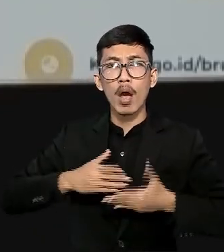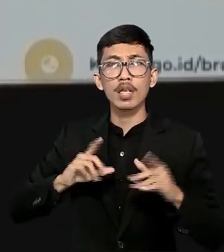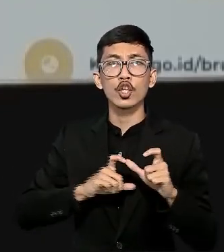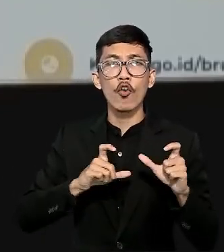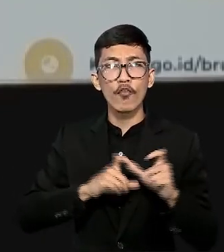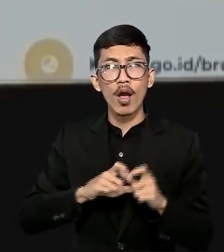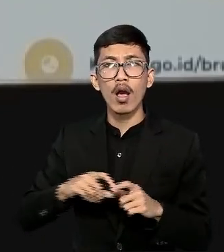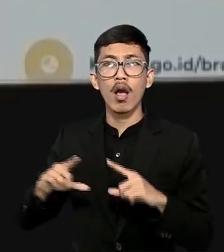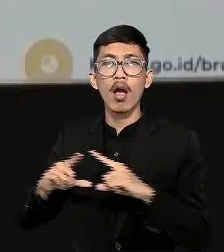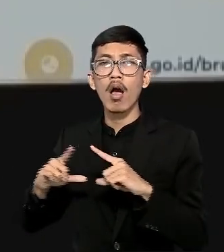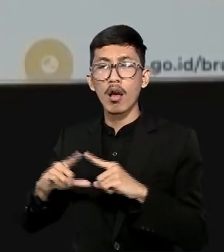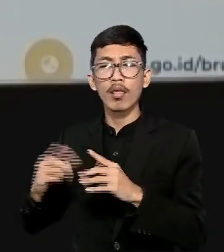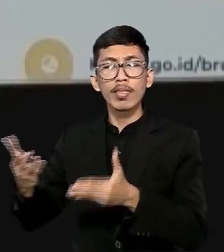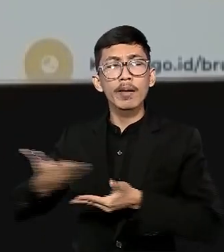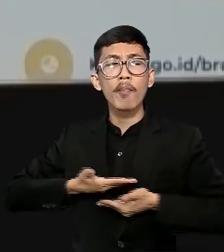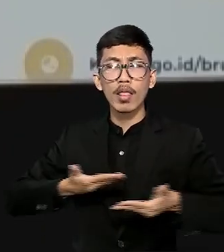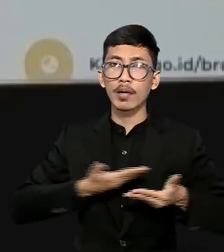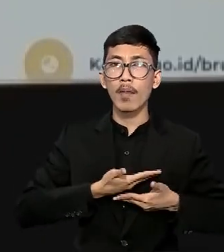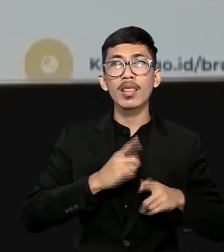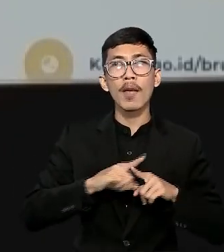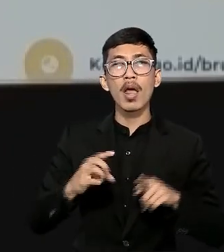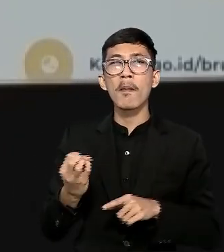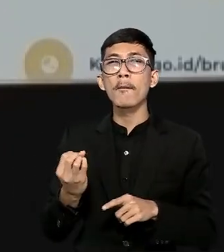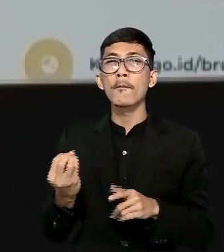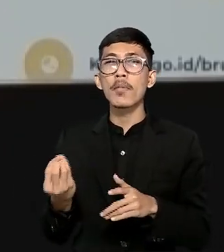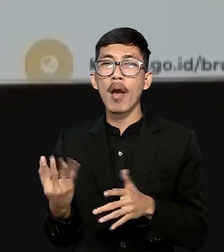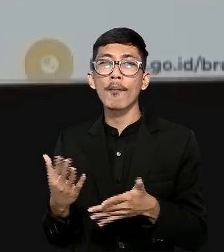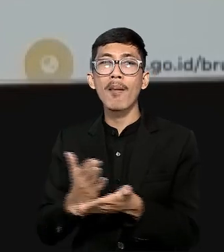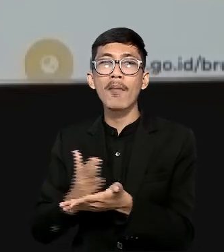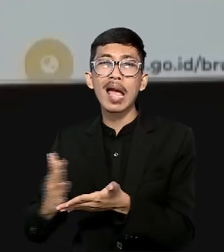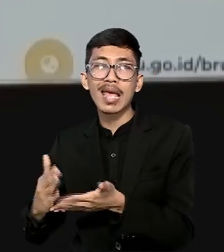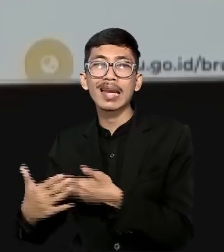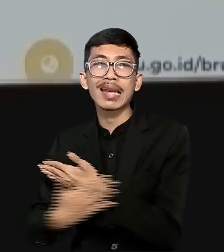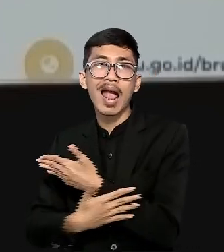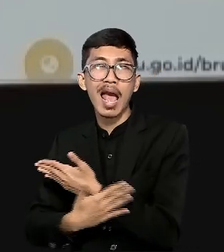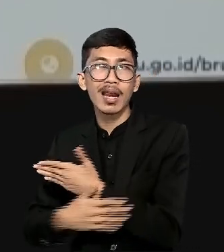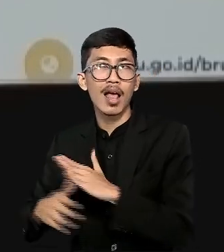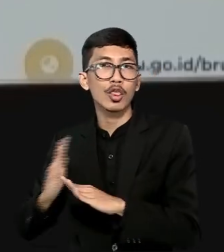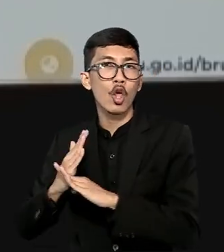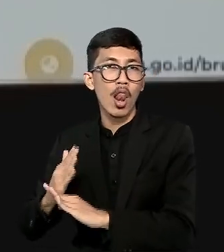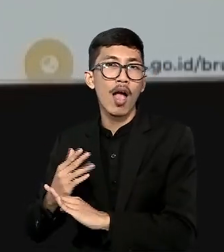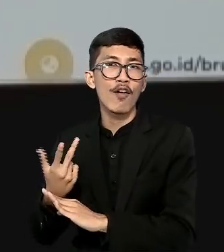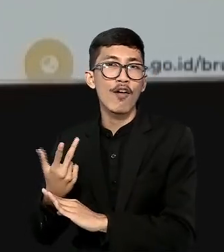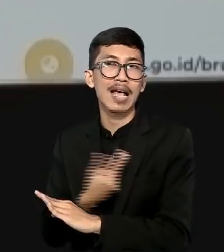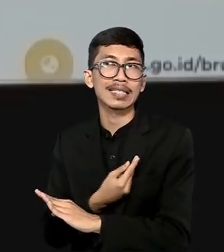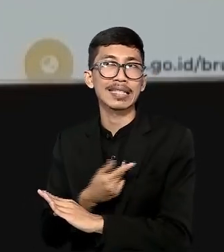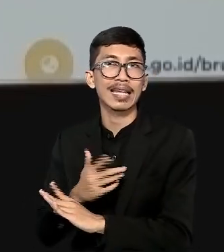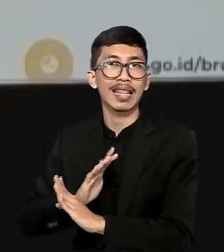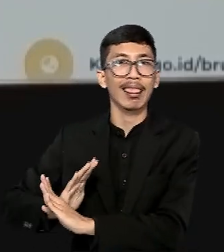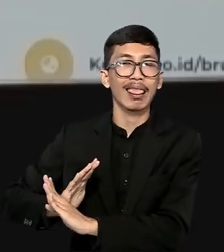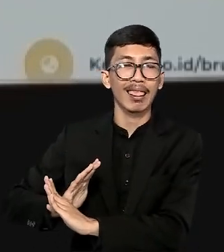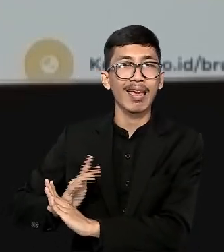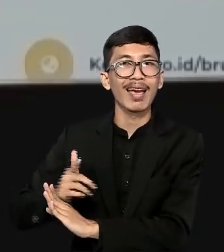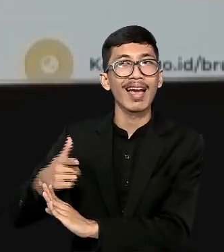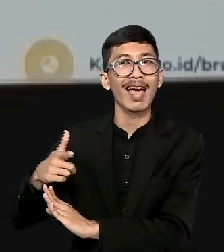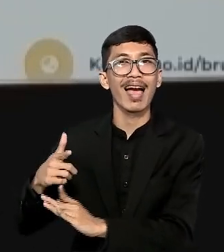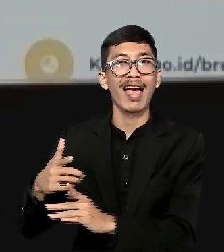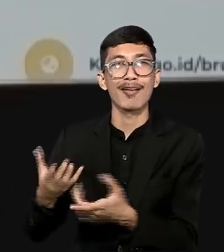tidak satu kebijakan masing-masing diserahkan kepada negara-negaranya tapi mengingat kondisi saat ini